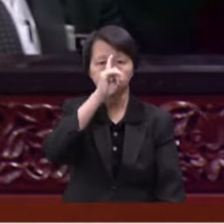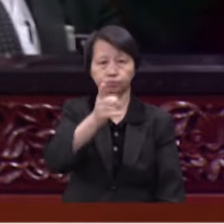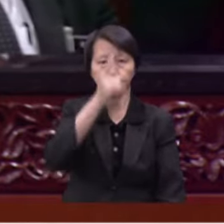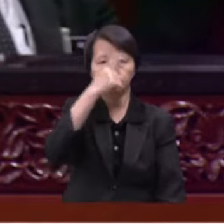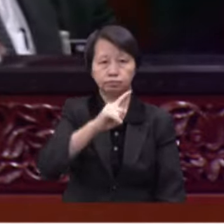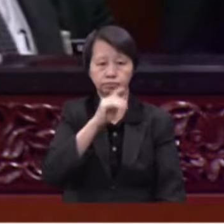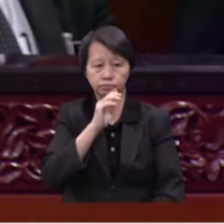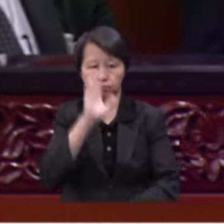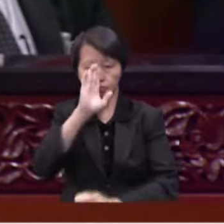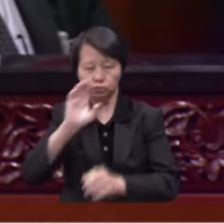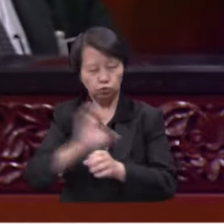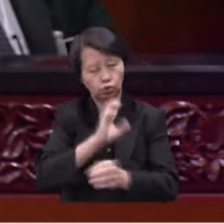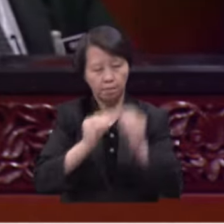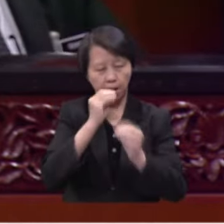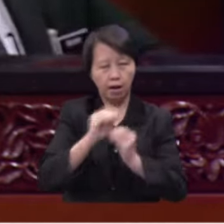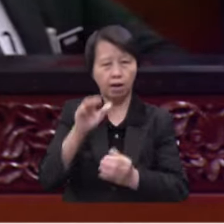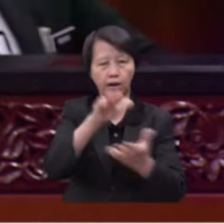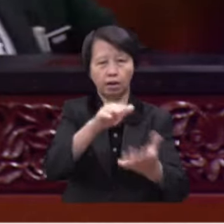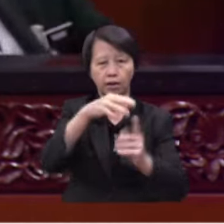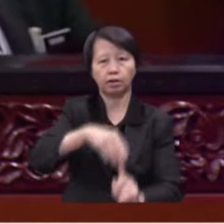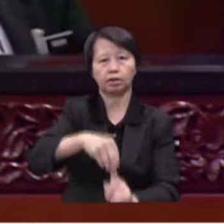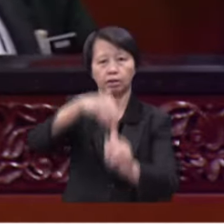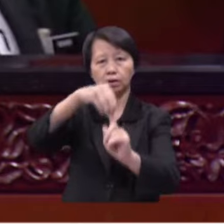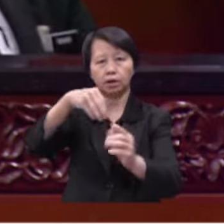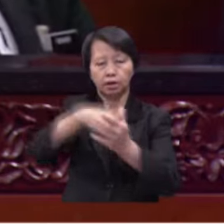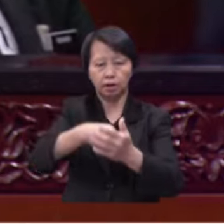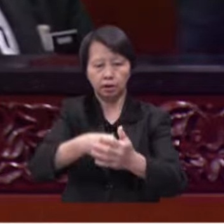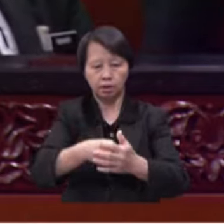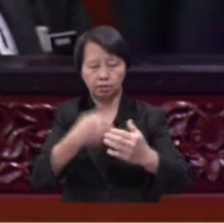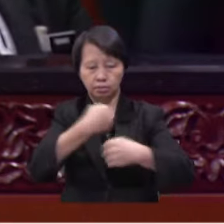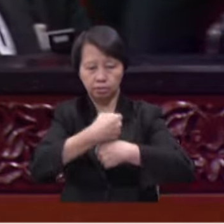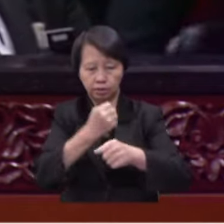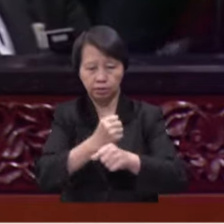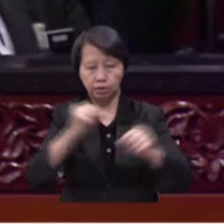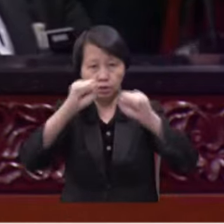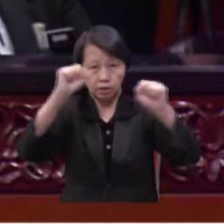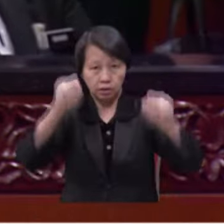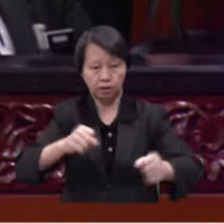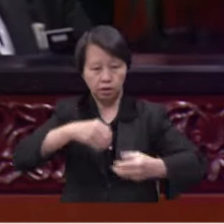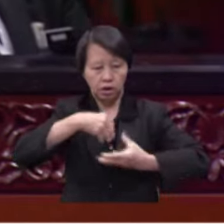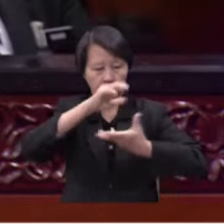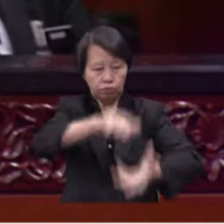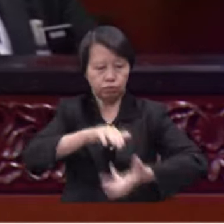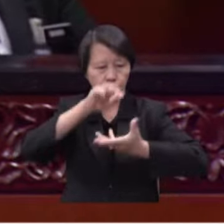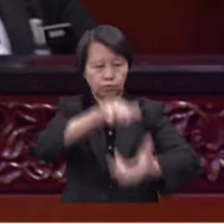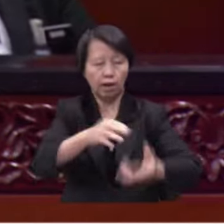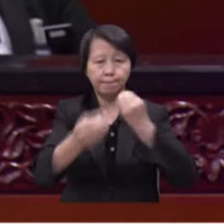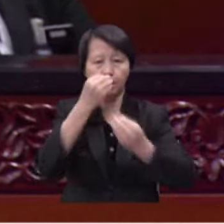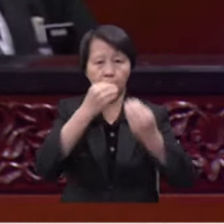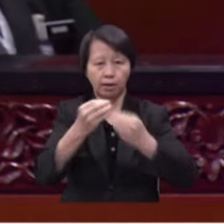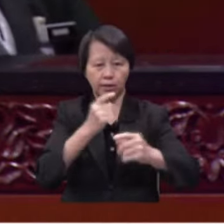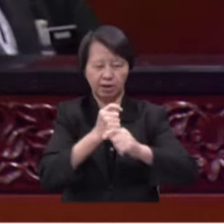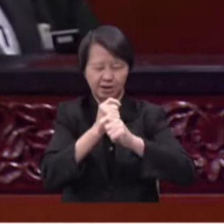jaminan makanan khususnya dalam membentuk sistem pengeluaran makanan yang bertanya tahan tanpa